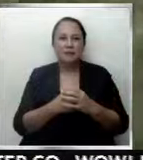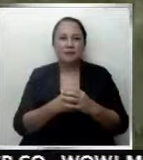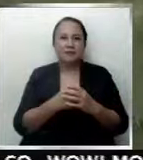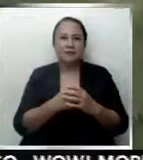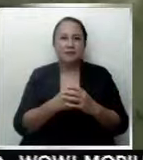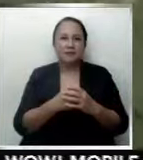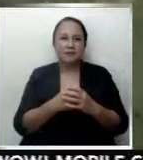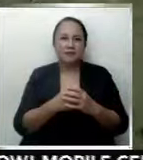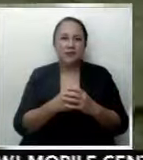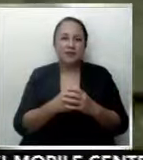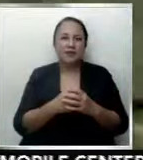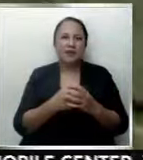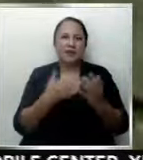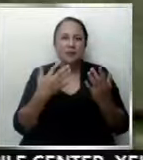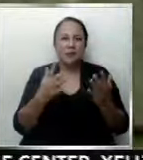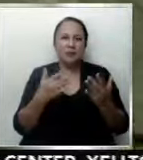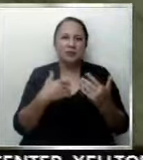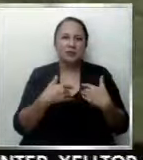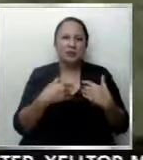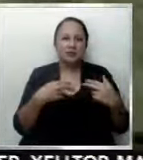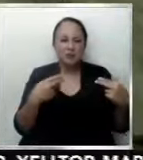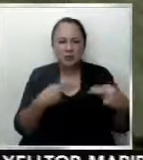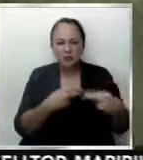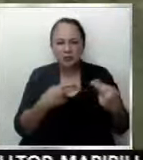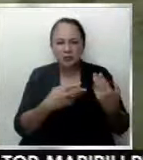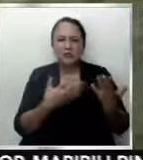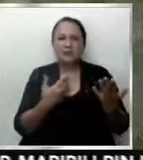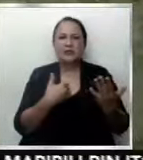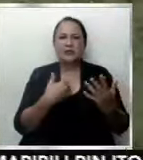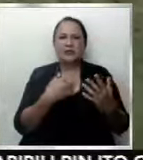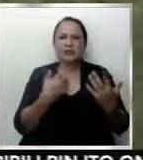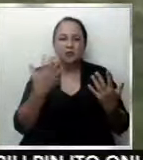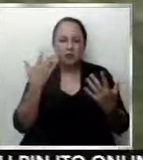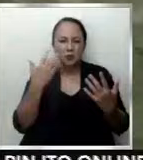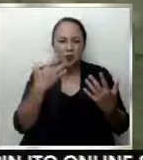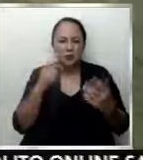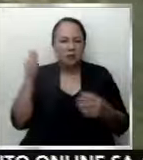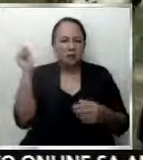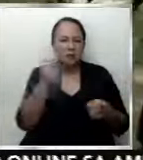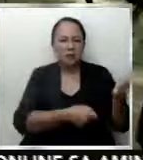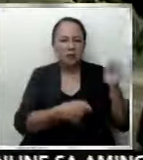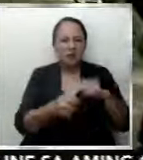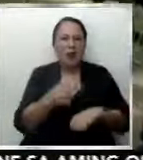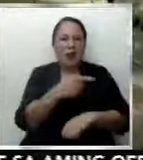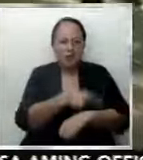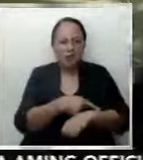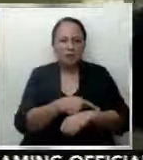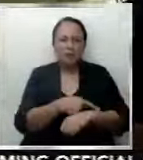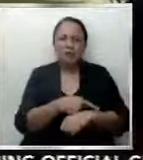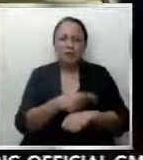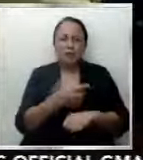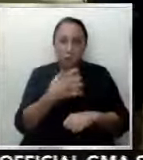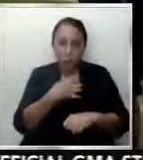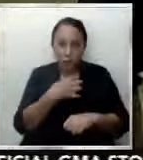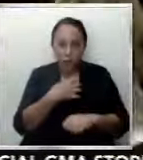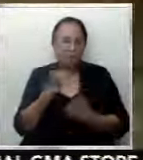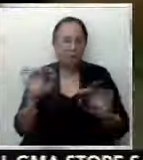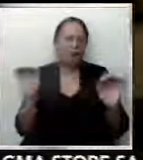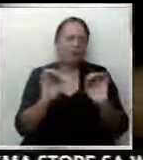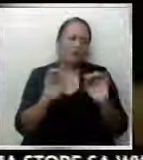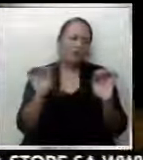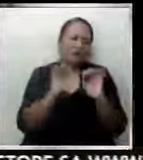At kahit pa masaktan o magkamarka sa katawan dahil sa pagkakahampas, wala kang maririnig na reklamo kay Rudo.